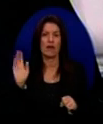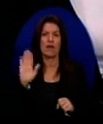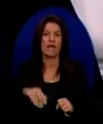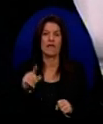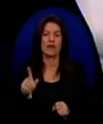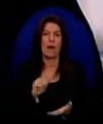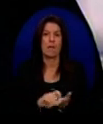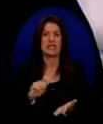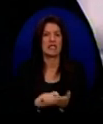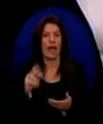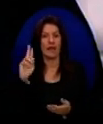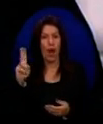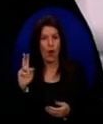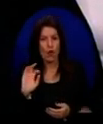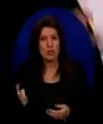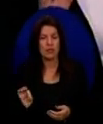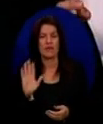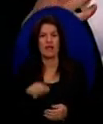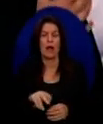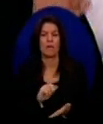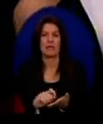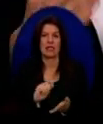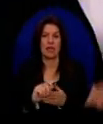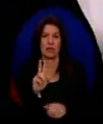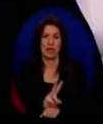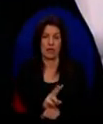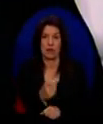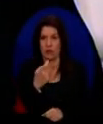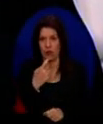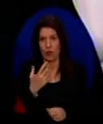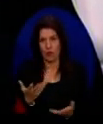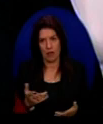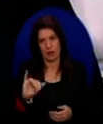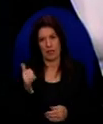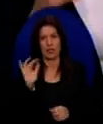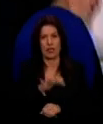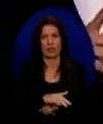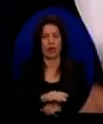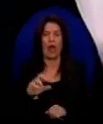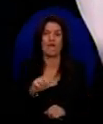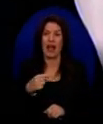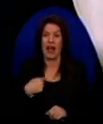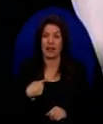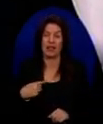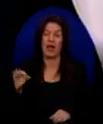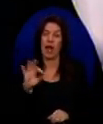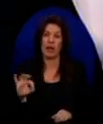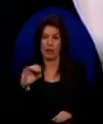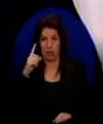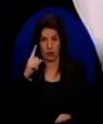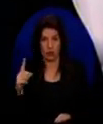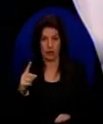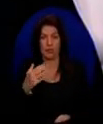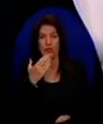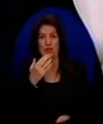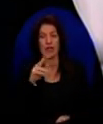במשרד החוץ ובמשרד ההגנה. אז אין ספק שזה כן ישפיע. אבל אני עדיין חושבת שלישראל